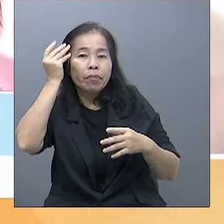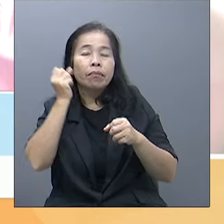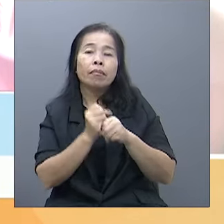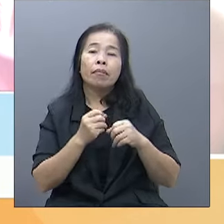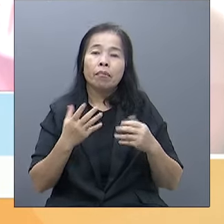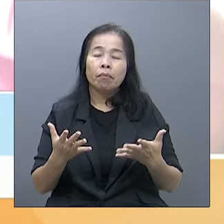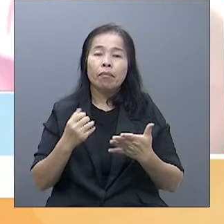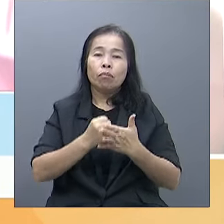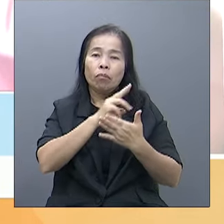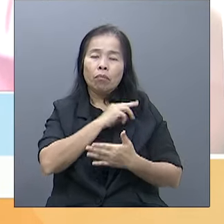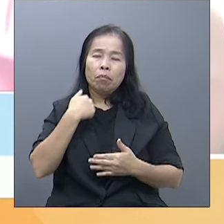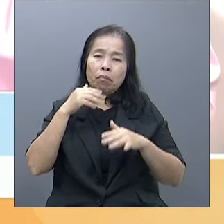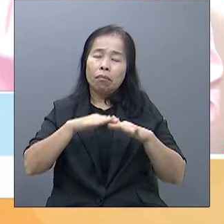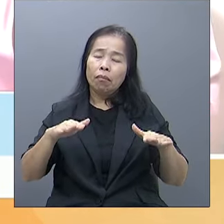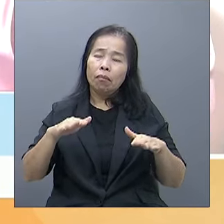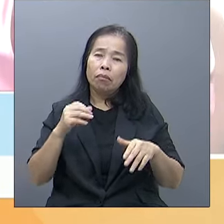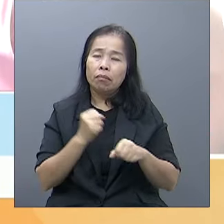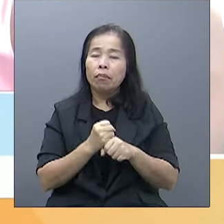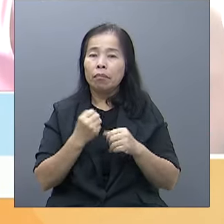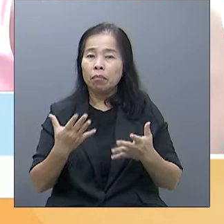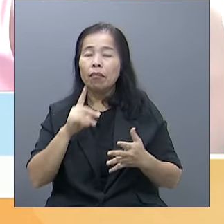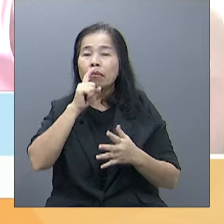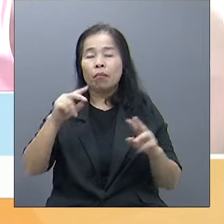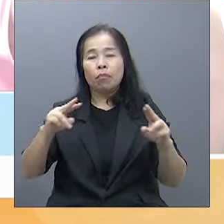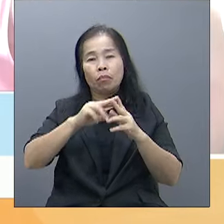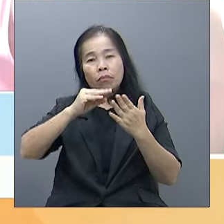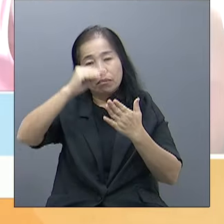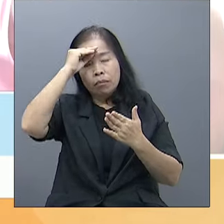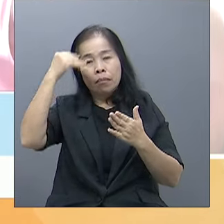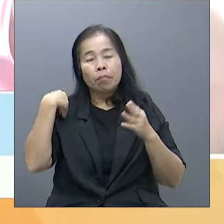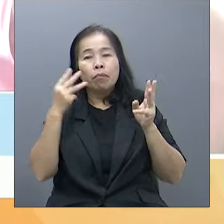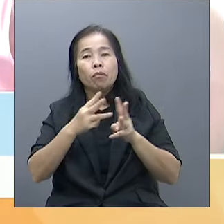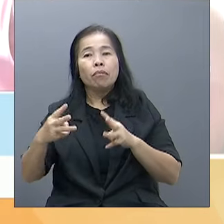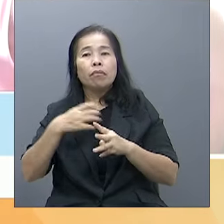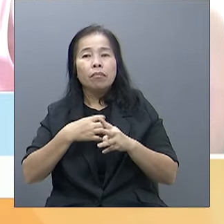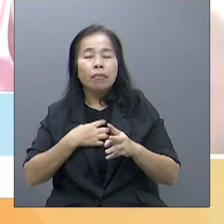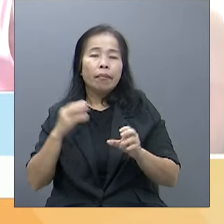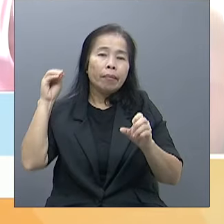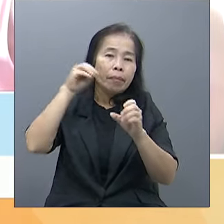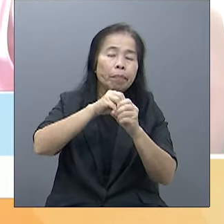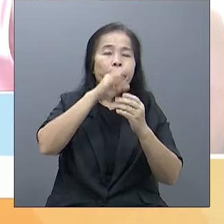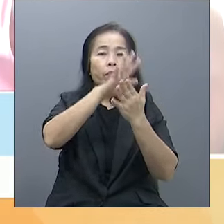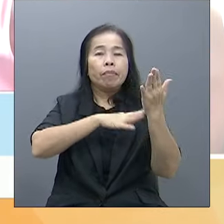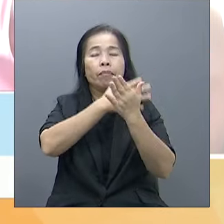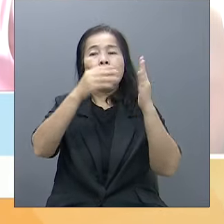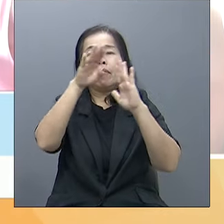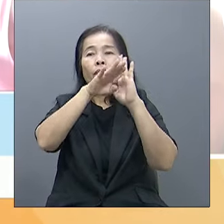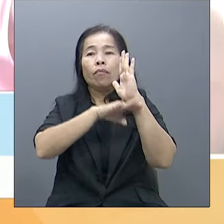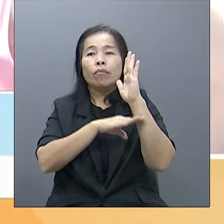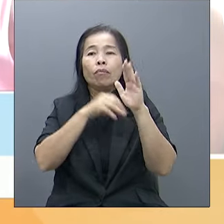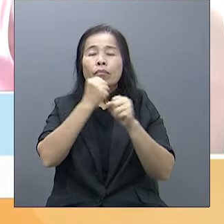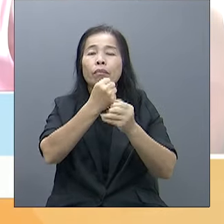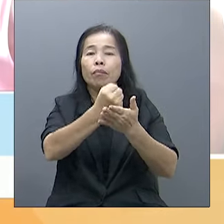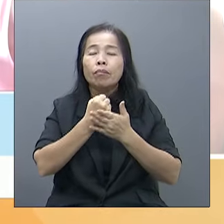แบบนี้เนี่ยมันยังไม่มีเกิดขึ้นในทางกระทรวงศึกษาธิการเองมีแนวทางหรือว่าบรรจุหลักสูตรในการป้องกันหรือช่วยเหลือตัวเองอันเนี้ยเข้าไ